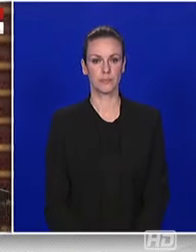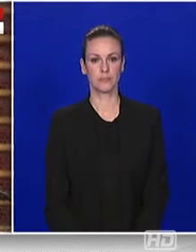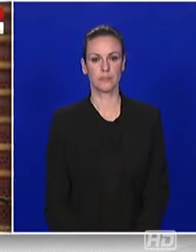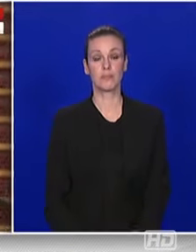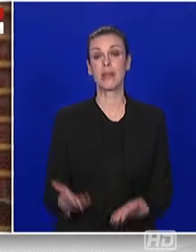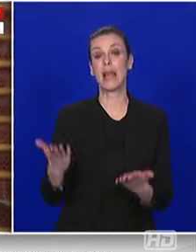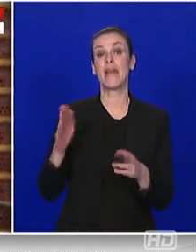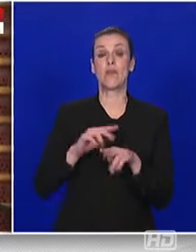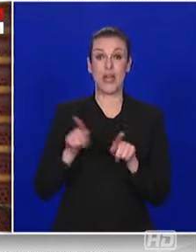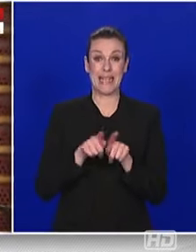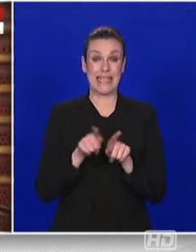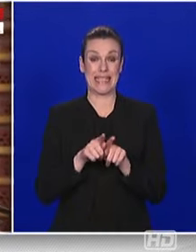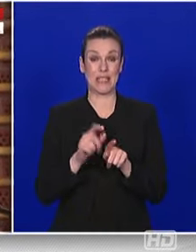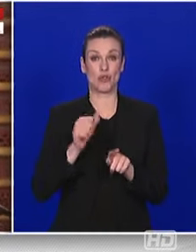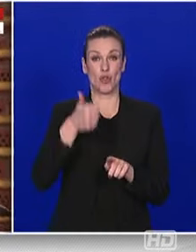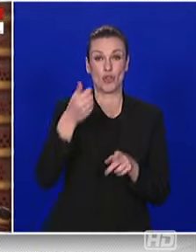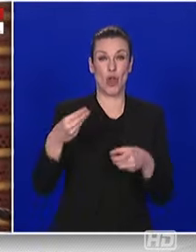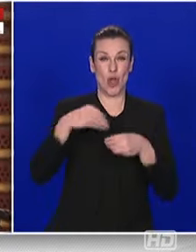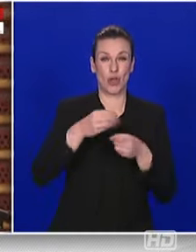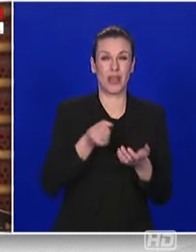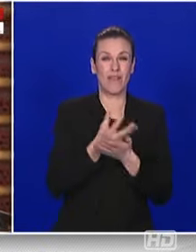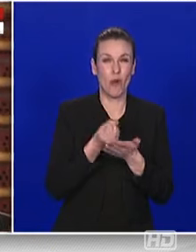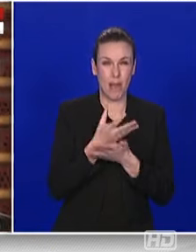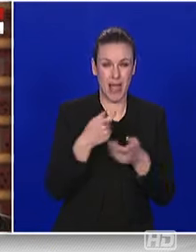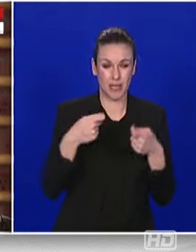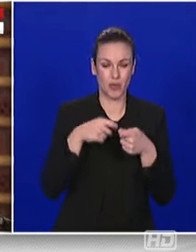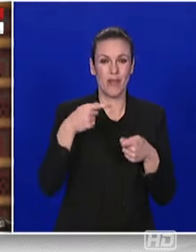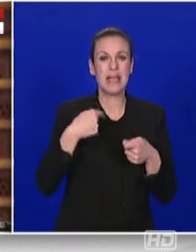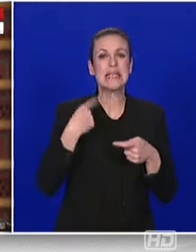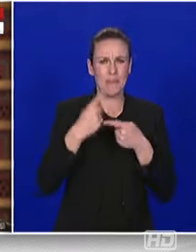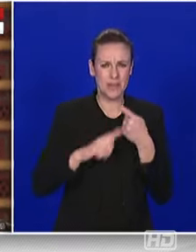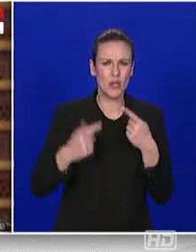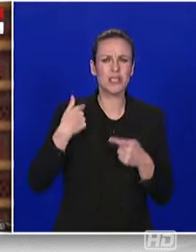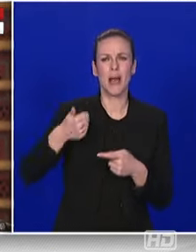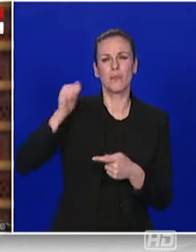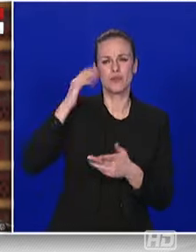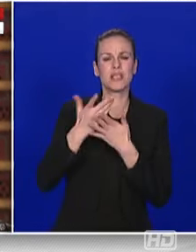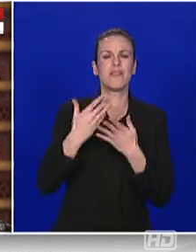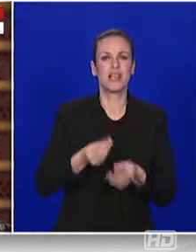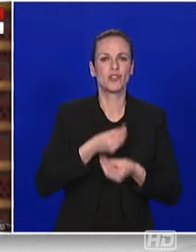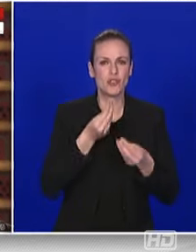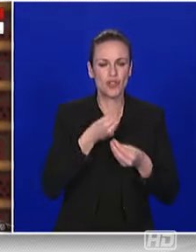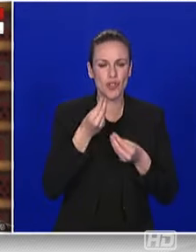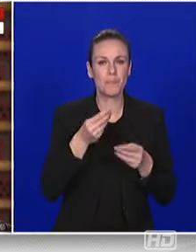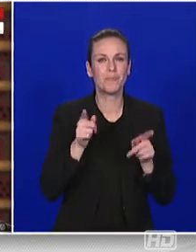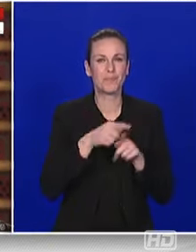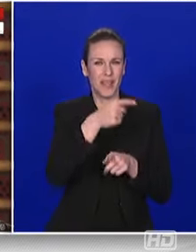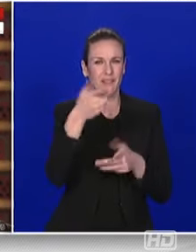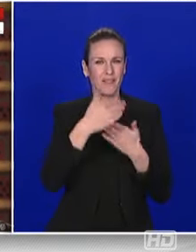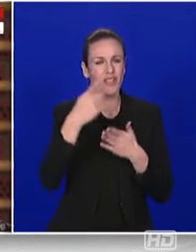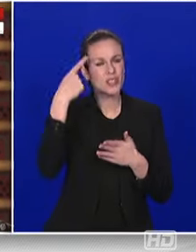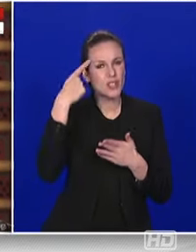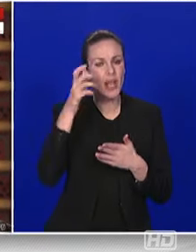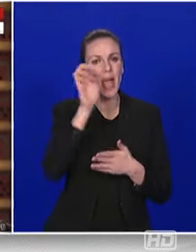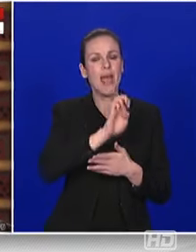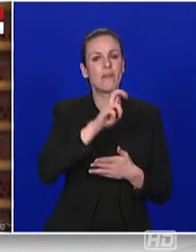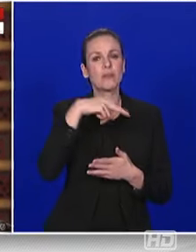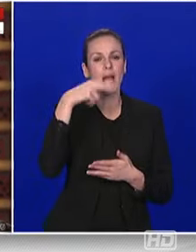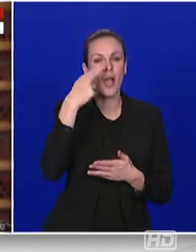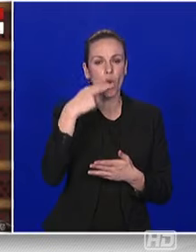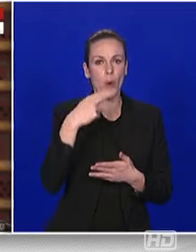Evo isto još jedna dodatna informacija koju sam dijelom i već jučer i elaborirala. Kao što znate, Europska komisija